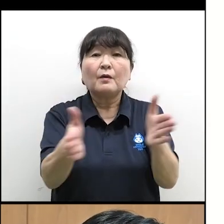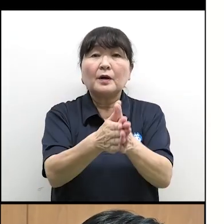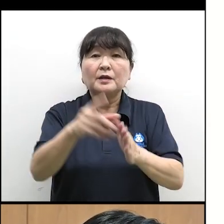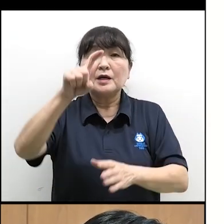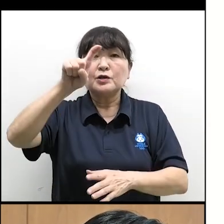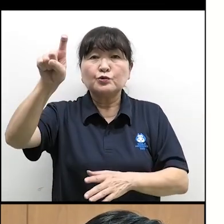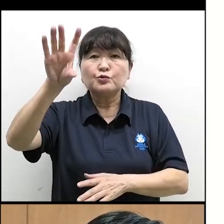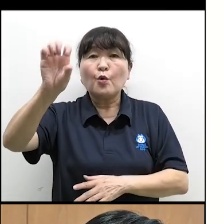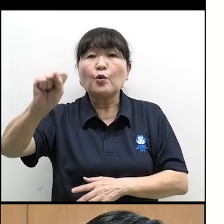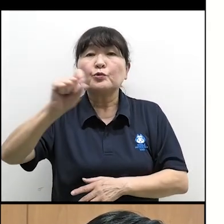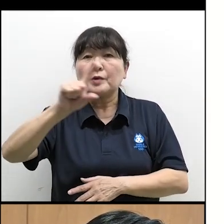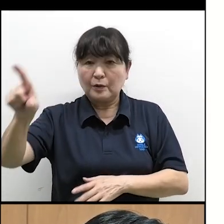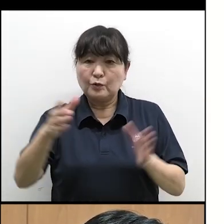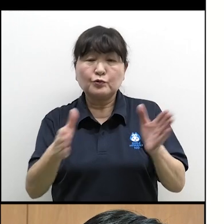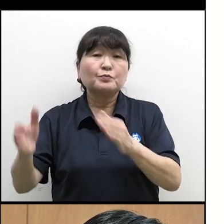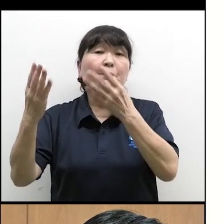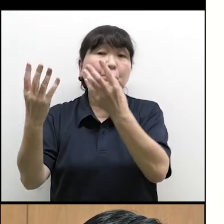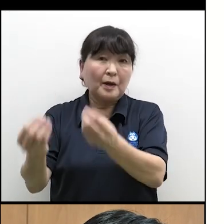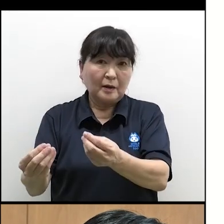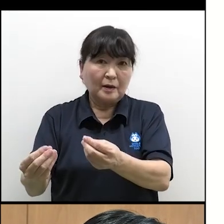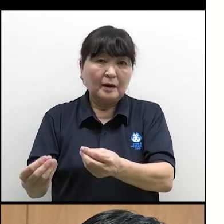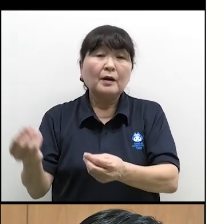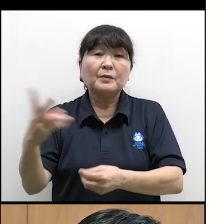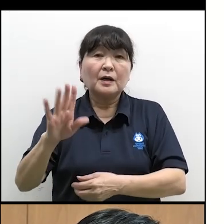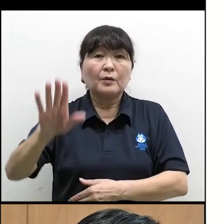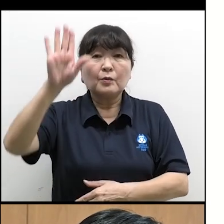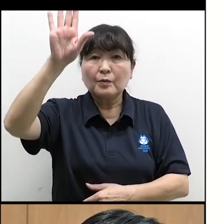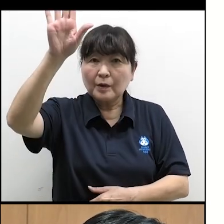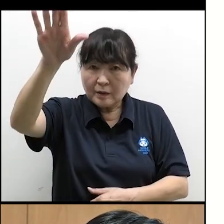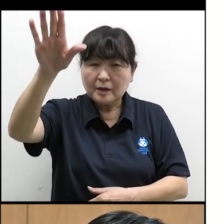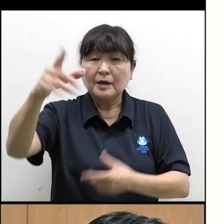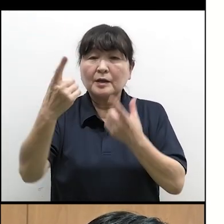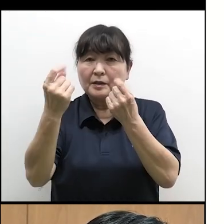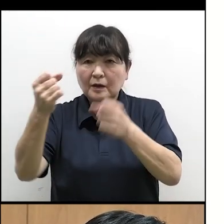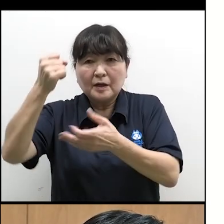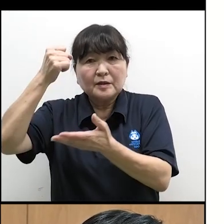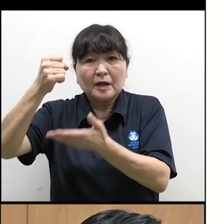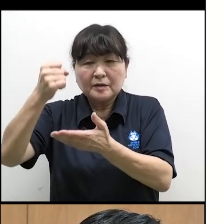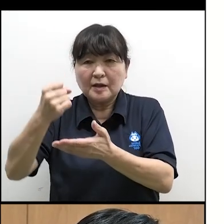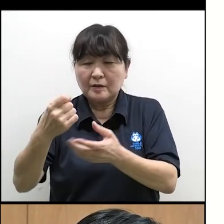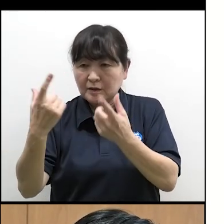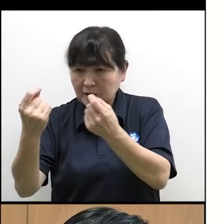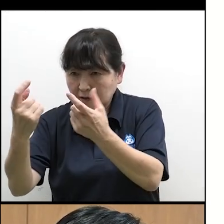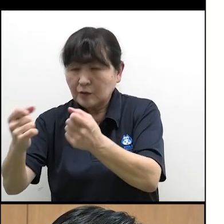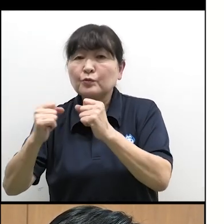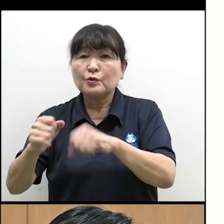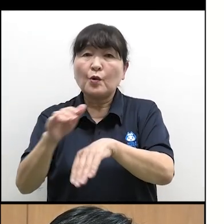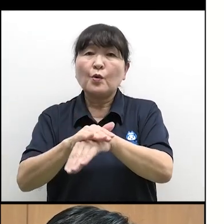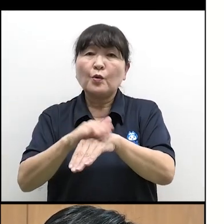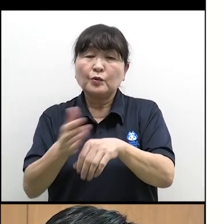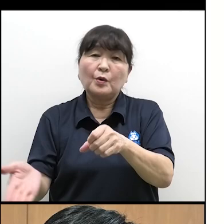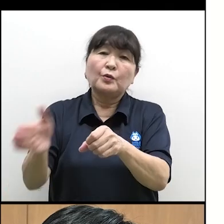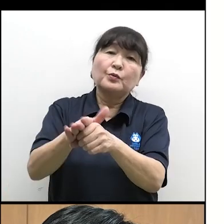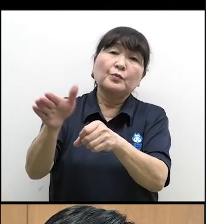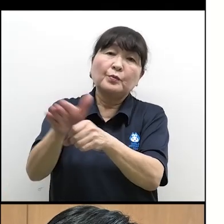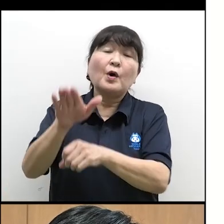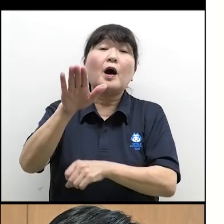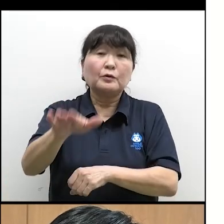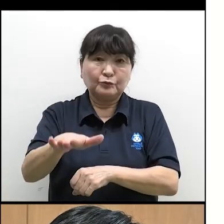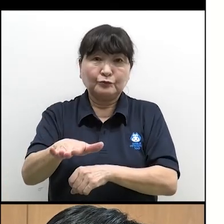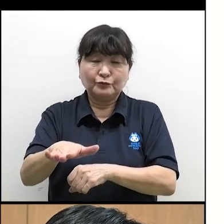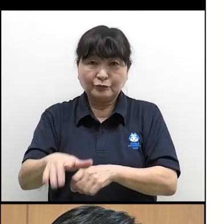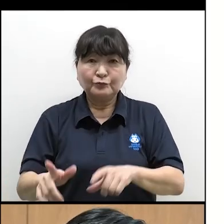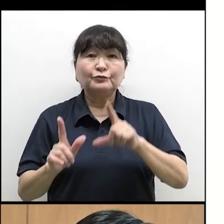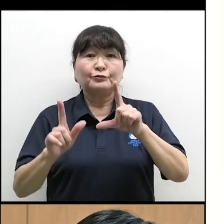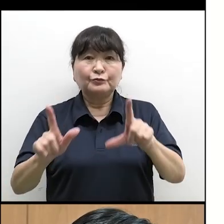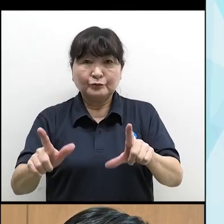他、こう将来にわたる財政健全化に向けた取り組みについても盛り込んでおります。以上、発表事項